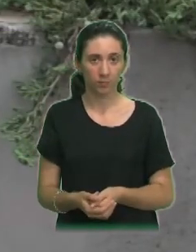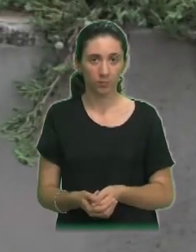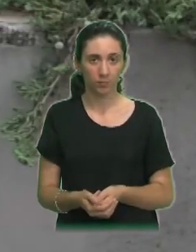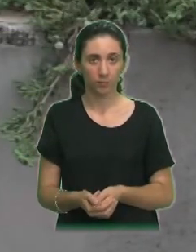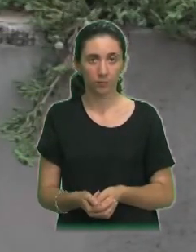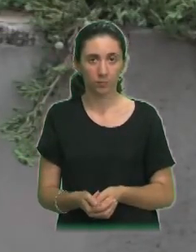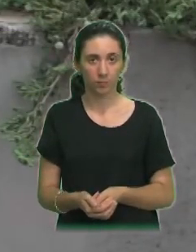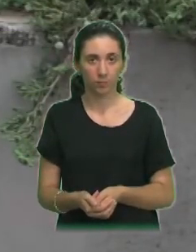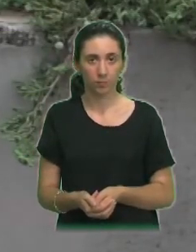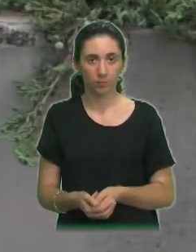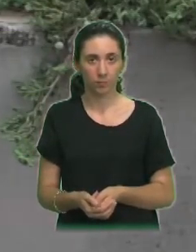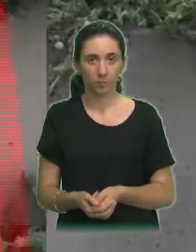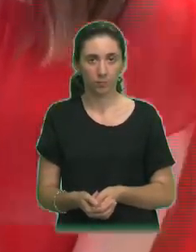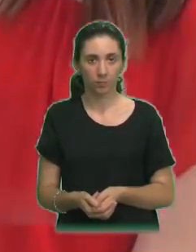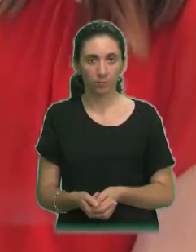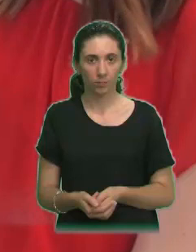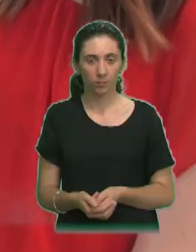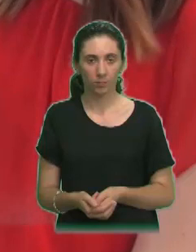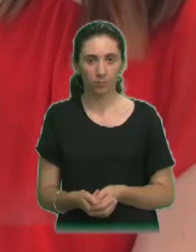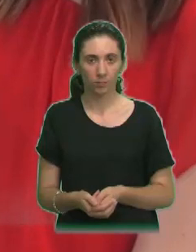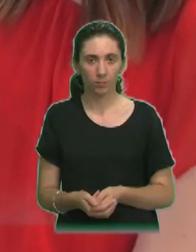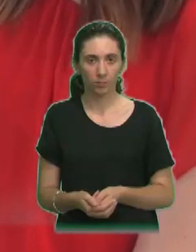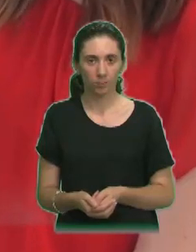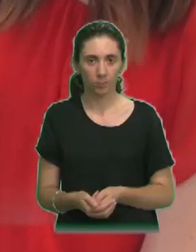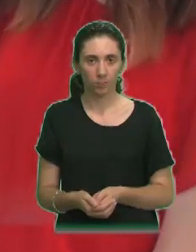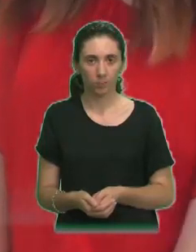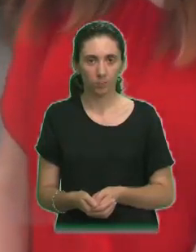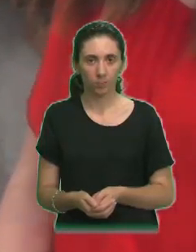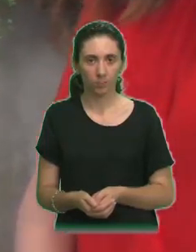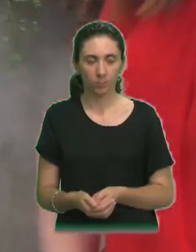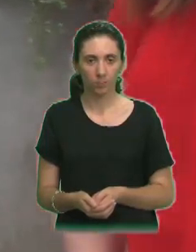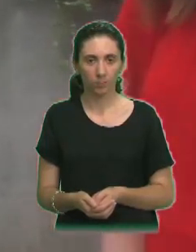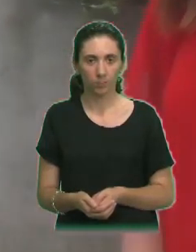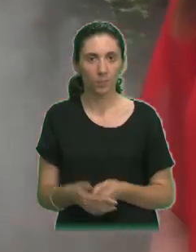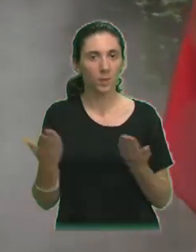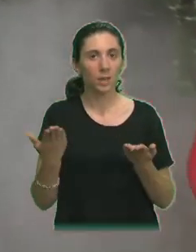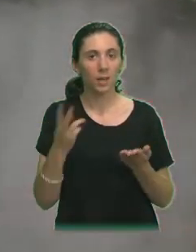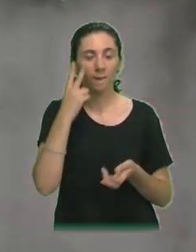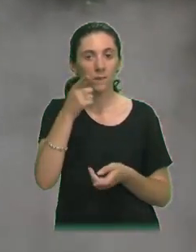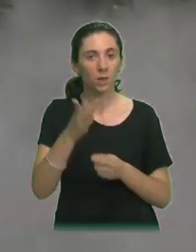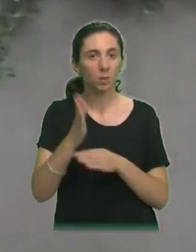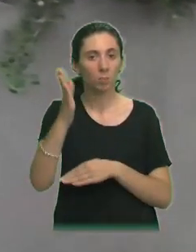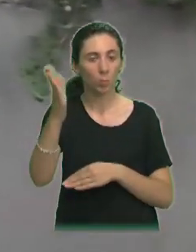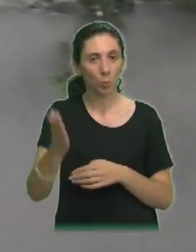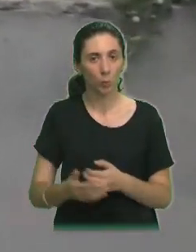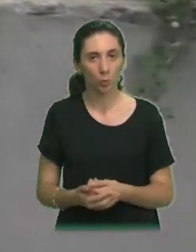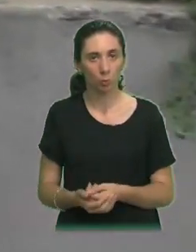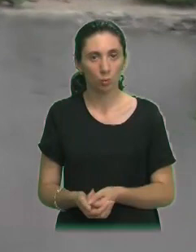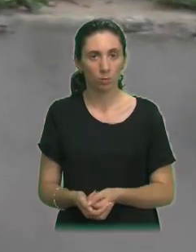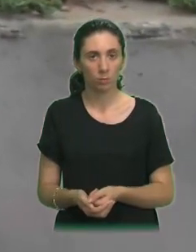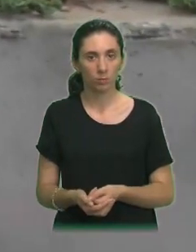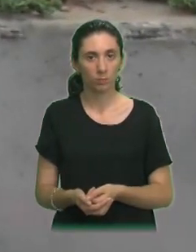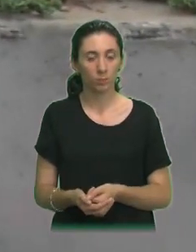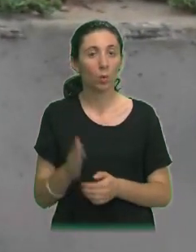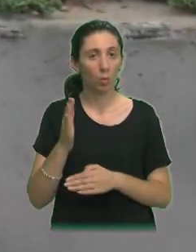Svakog je drugačije. Gdje se vidite u budućnosti? U budućnosti definitivno